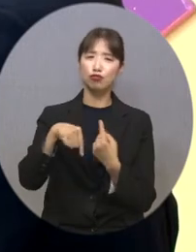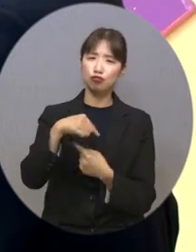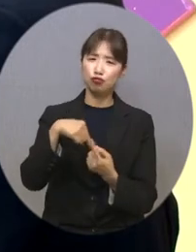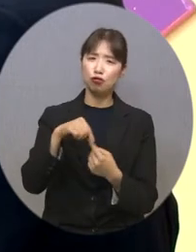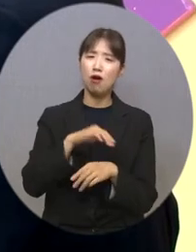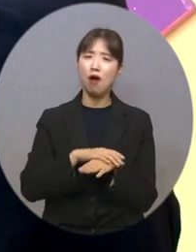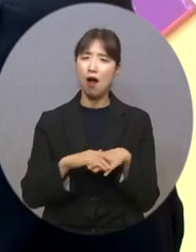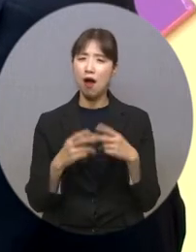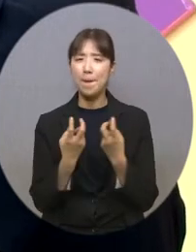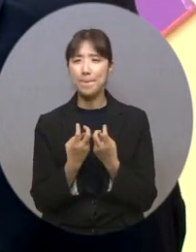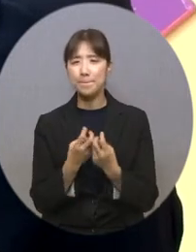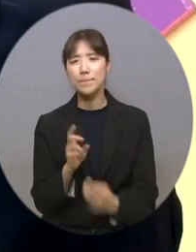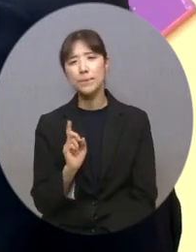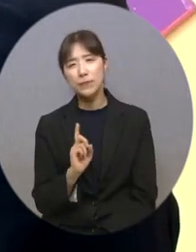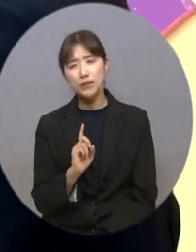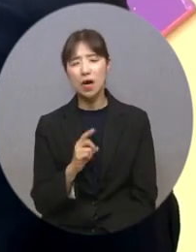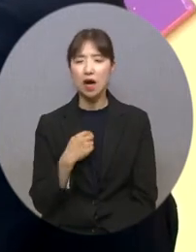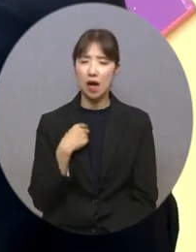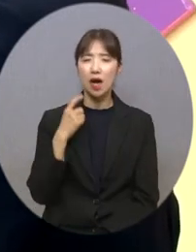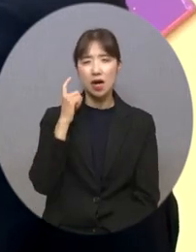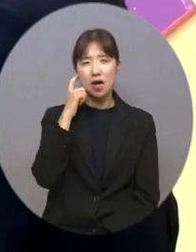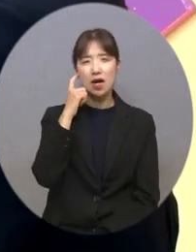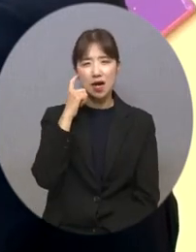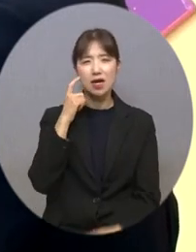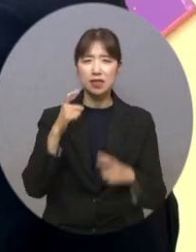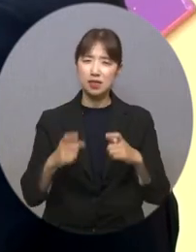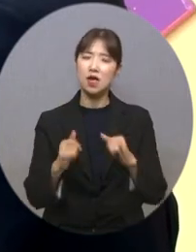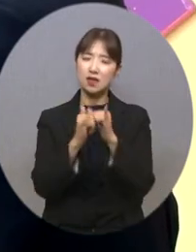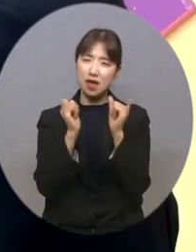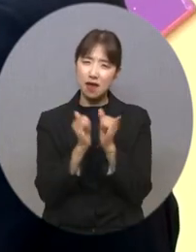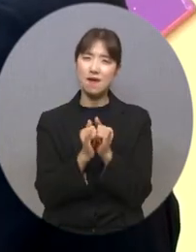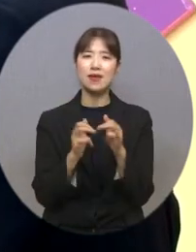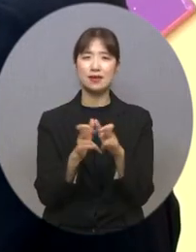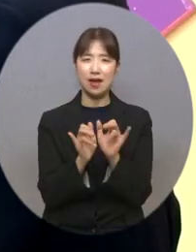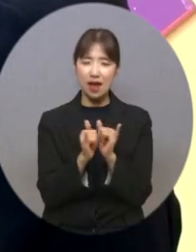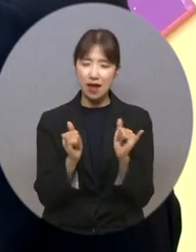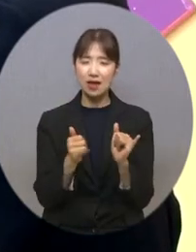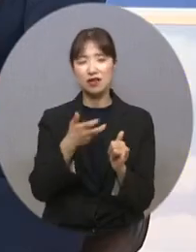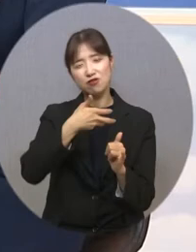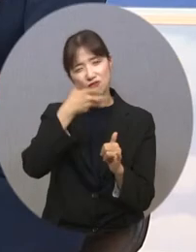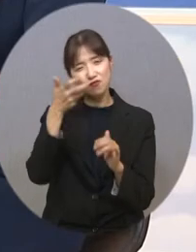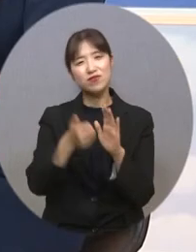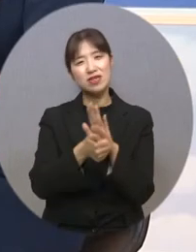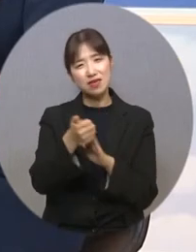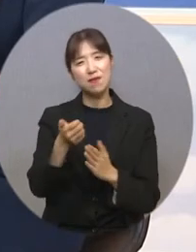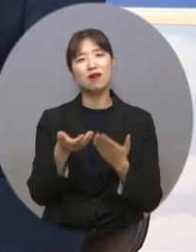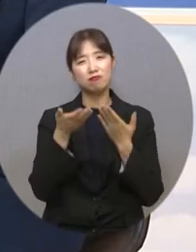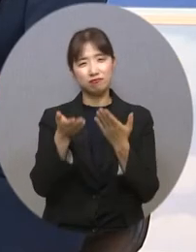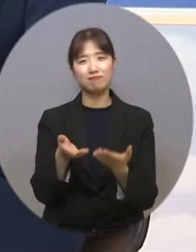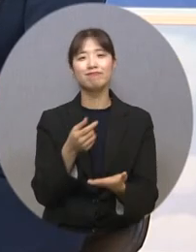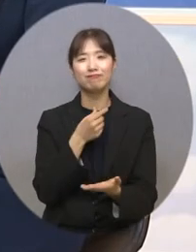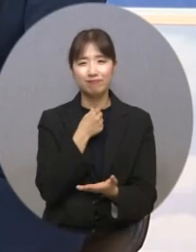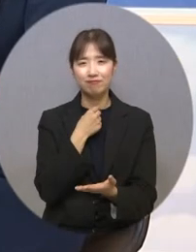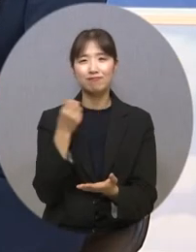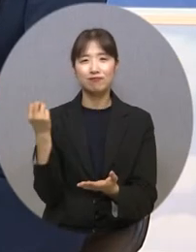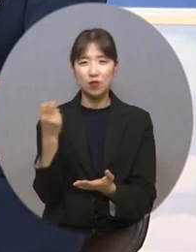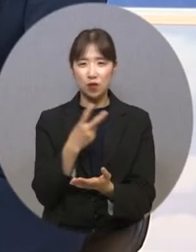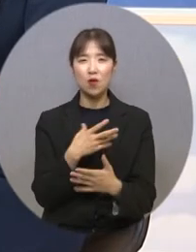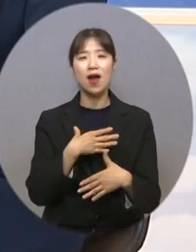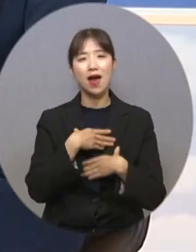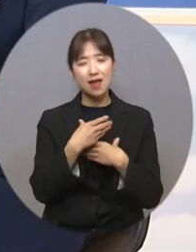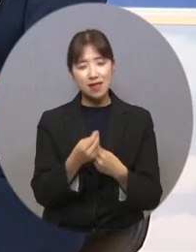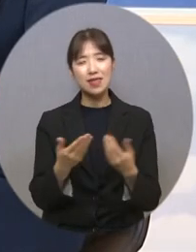부분들을 어떻게 운영을 하게 해야 우리 지역사회 어떤 장애인들에게 꿈과 희망을 주고 또